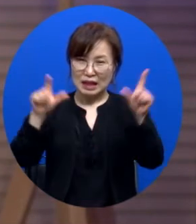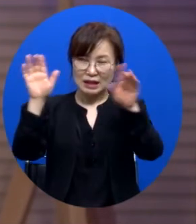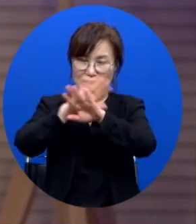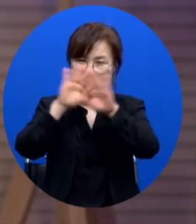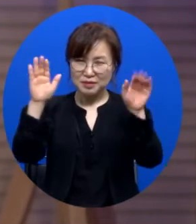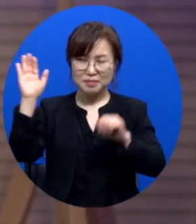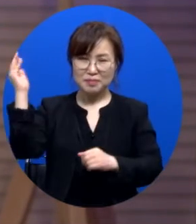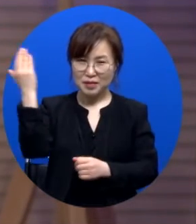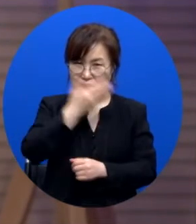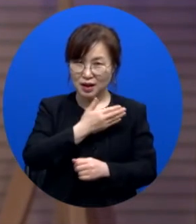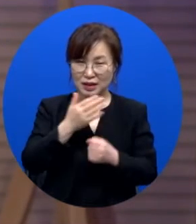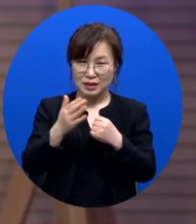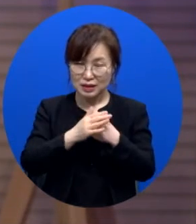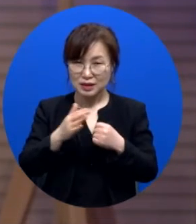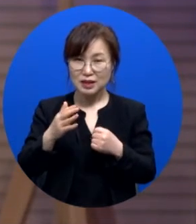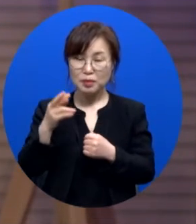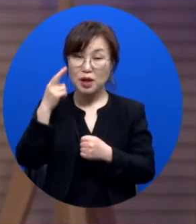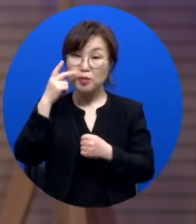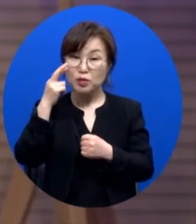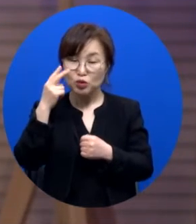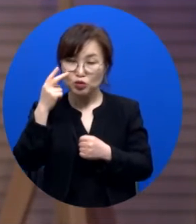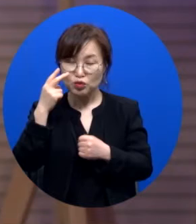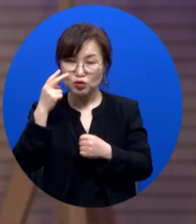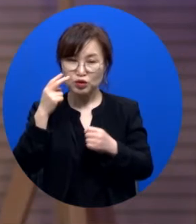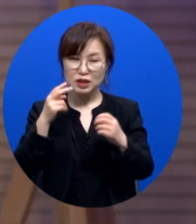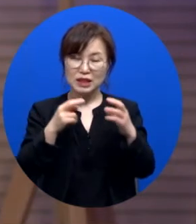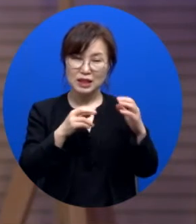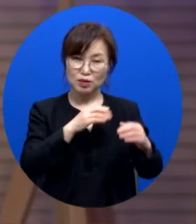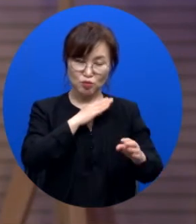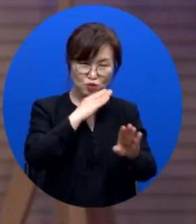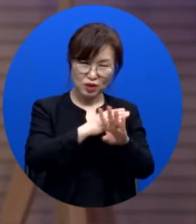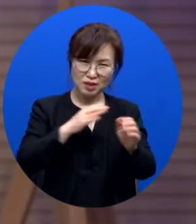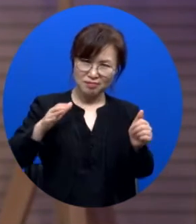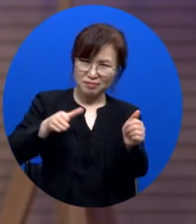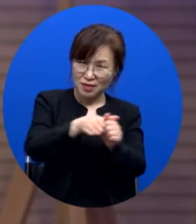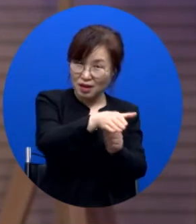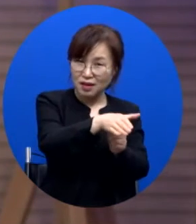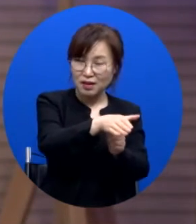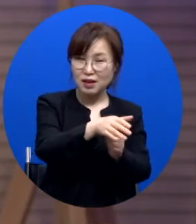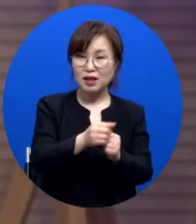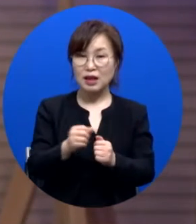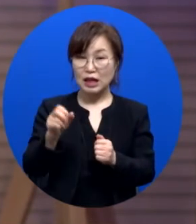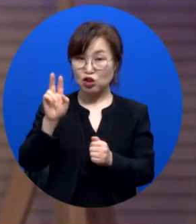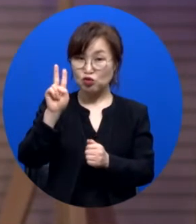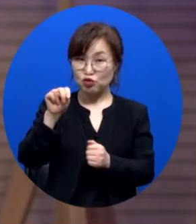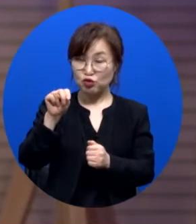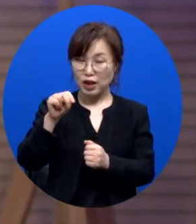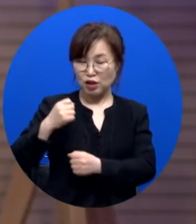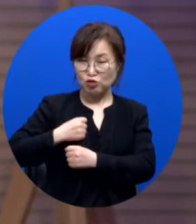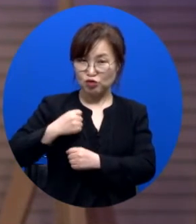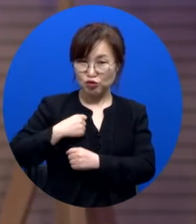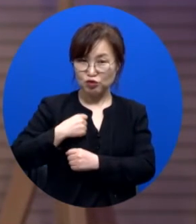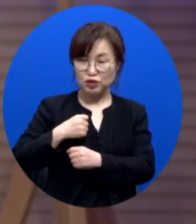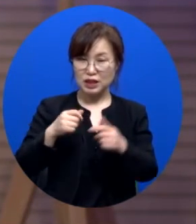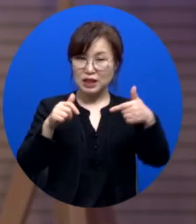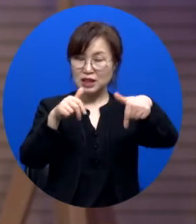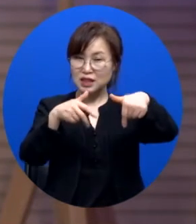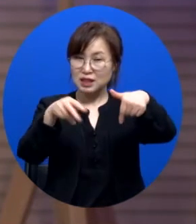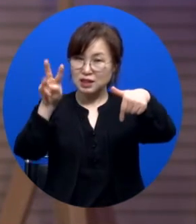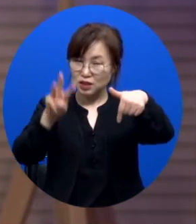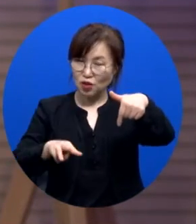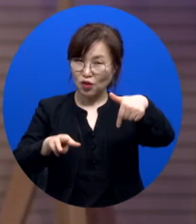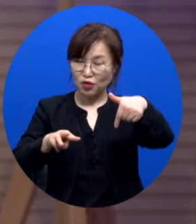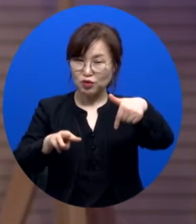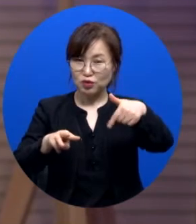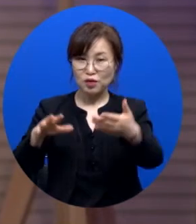집중 폭격한 으로 인민군에 청 공세를 막을 수 있었고 그 사이 행군이 도착해 인천상륙작전을